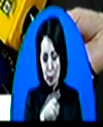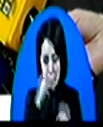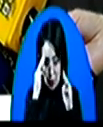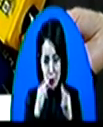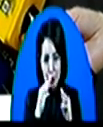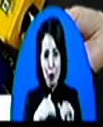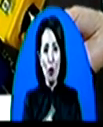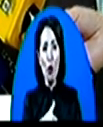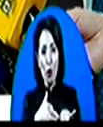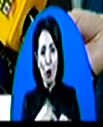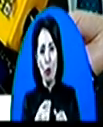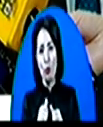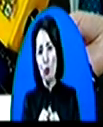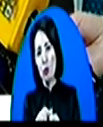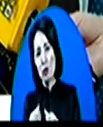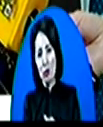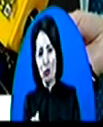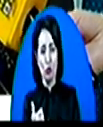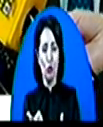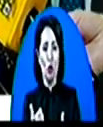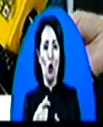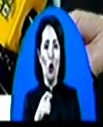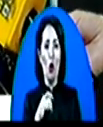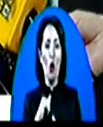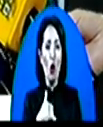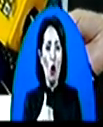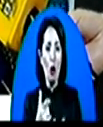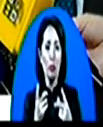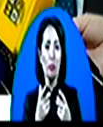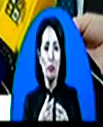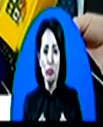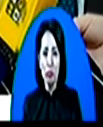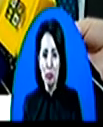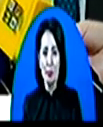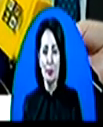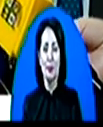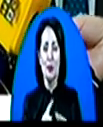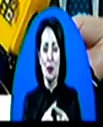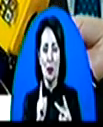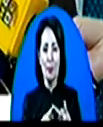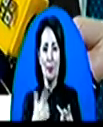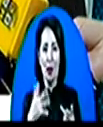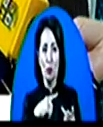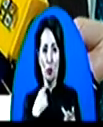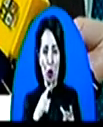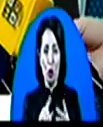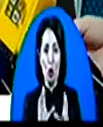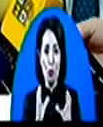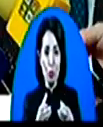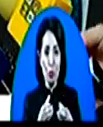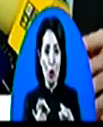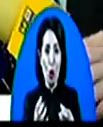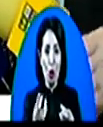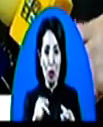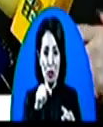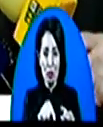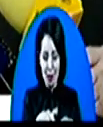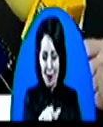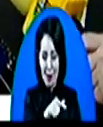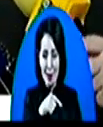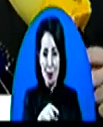төлөлд хийгдэж дууссан байна. Хохирлын асуудал 5 толгоон бүлэг орд газраас